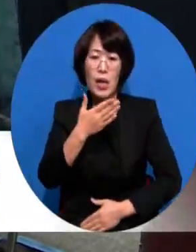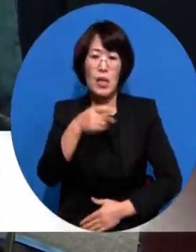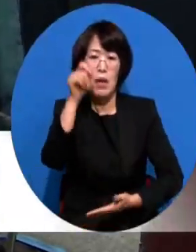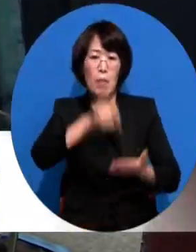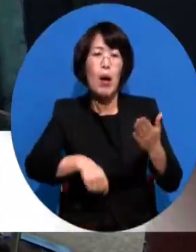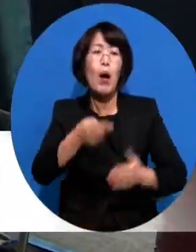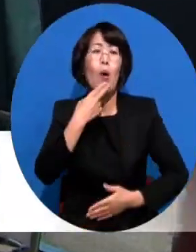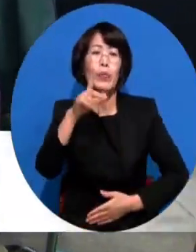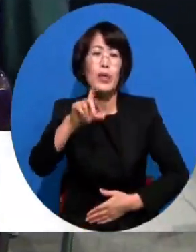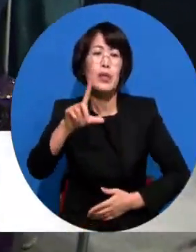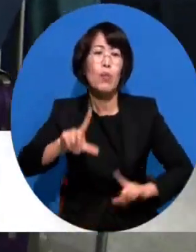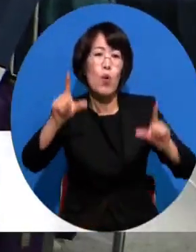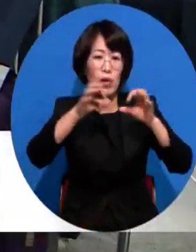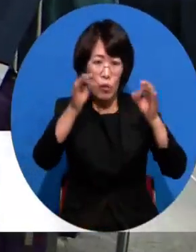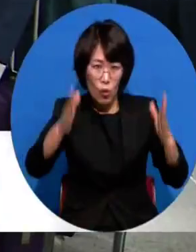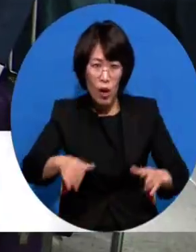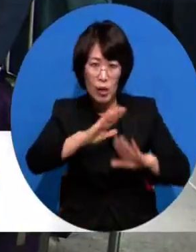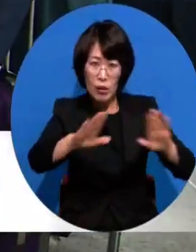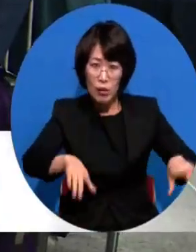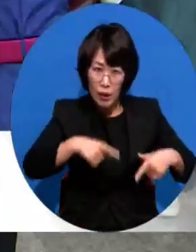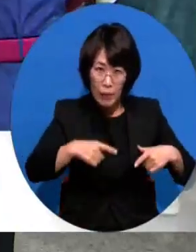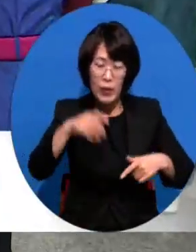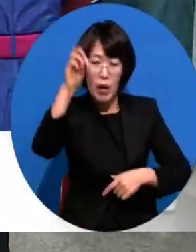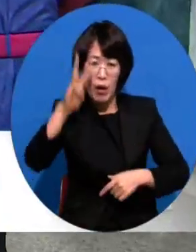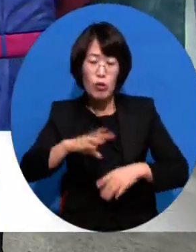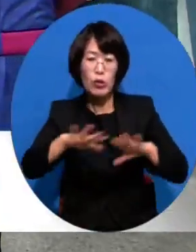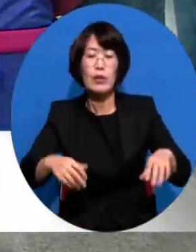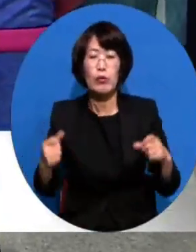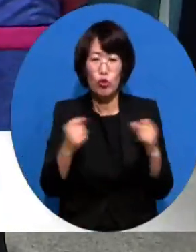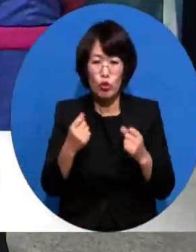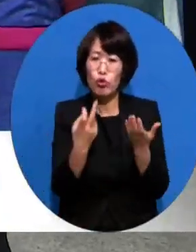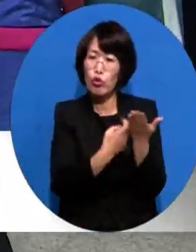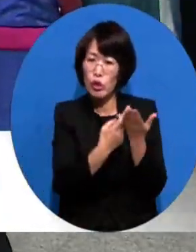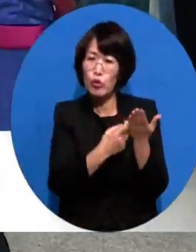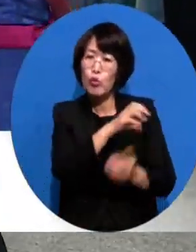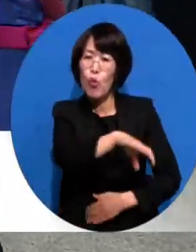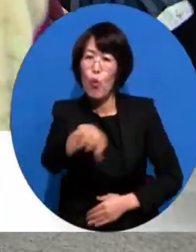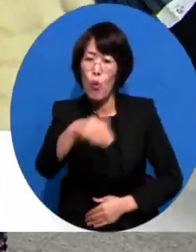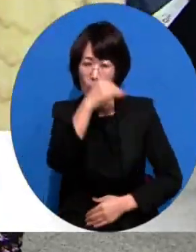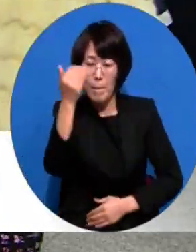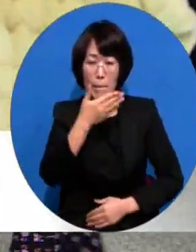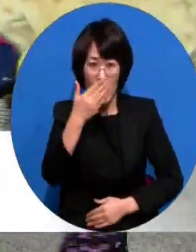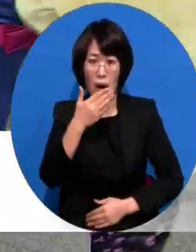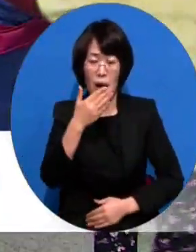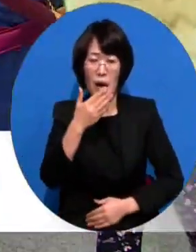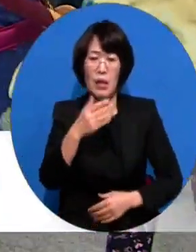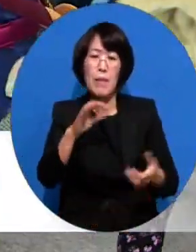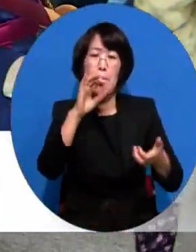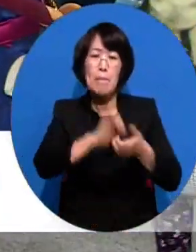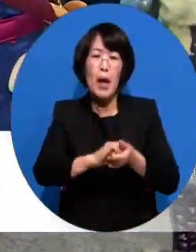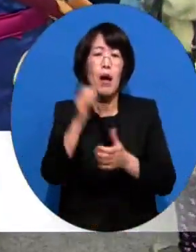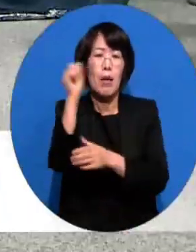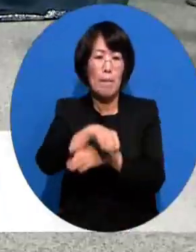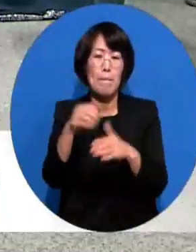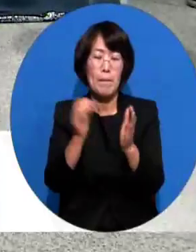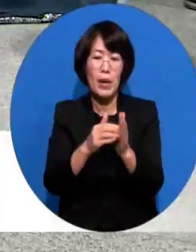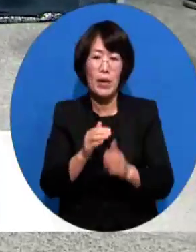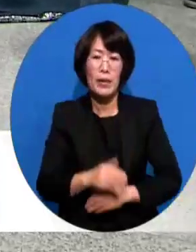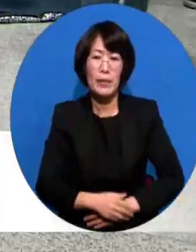없이 15일간 전남뿐만 아니라 광주, 전북, 제주까지 관광할 수 있도록 한시적으로